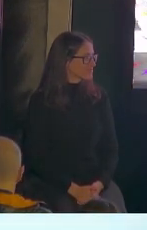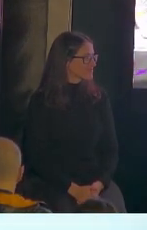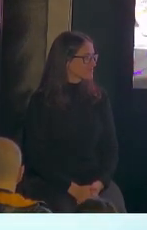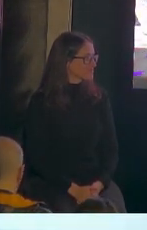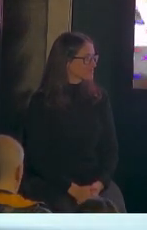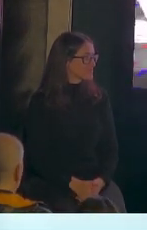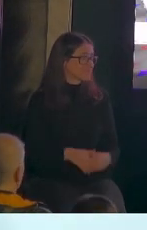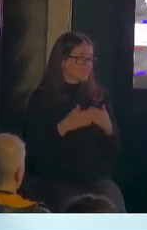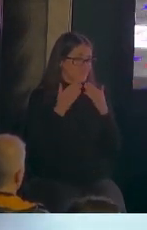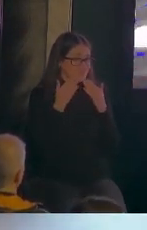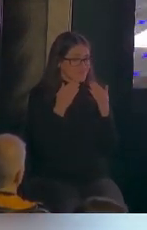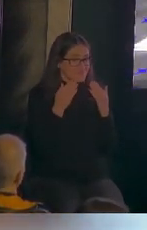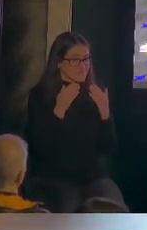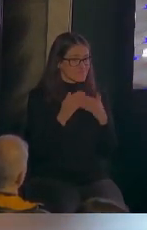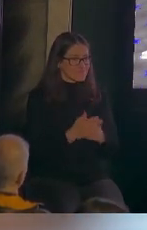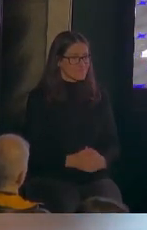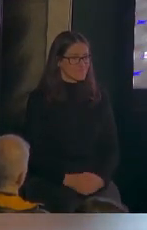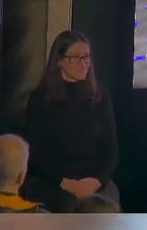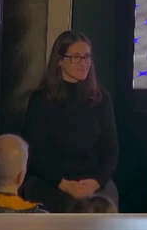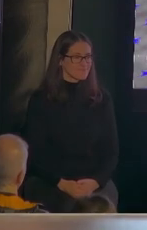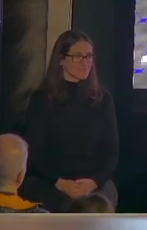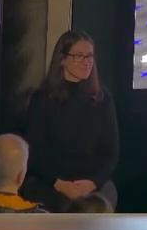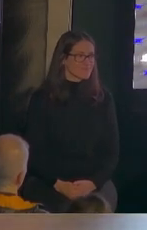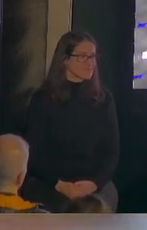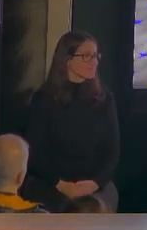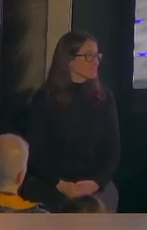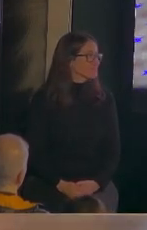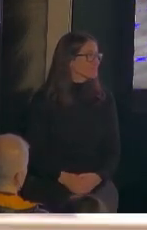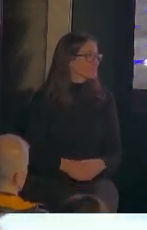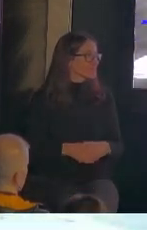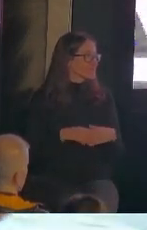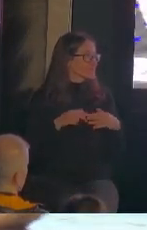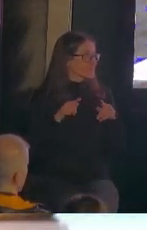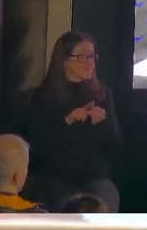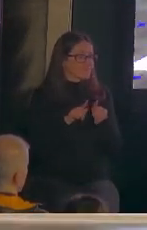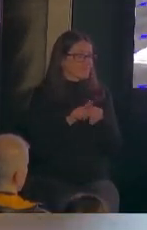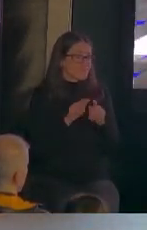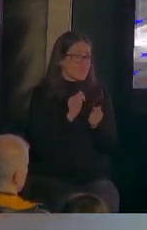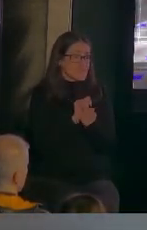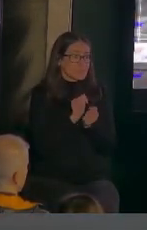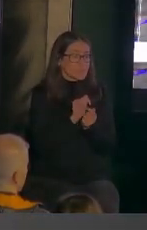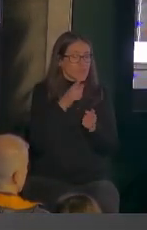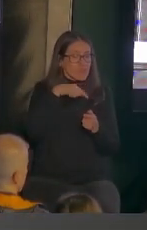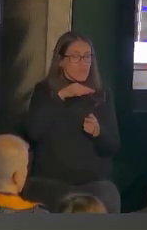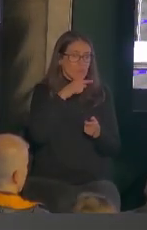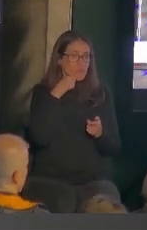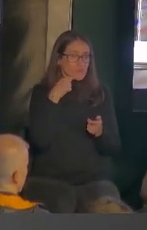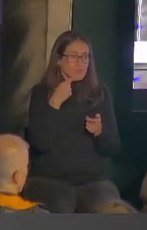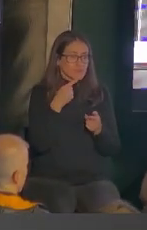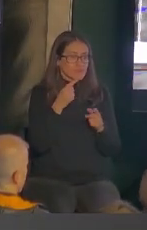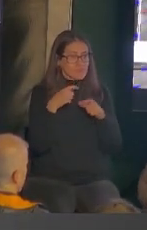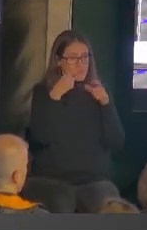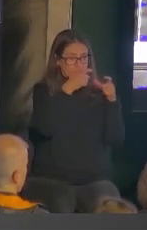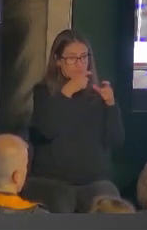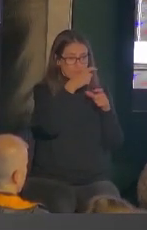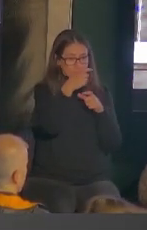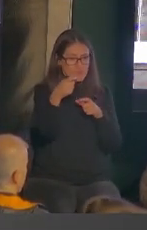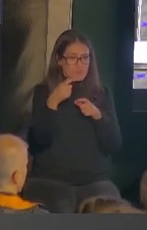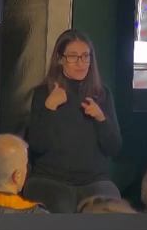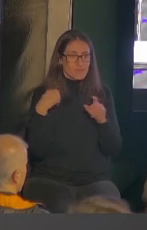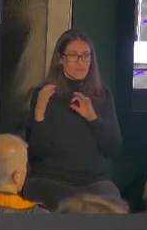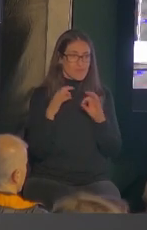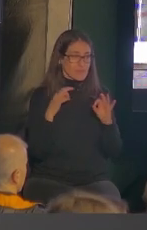Doncs, moltes gràcies. I no res, espero que us agradi. Crec que ara us donaran la degustació que us he